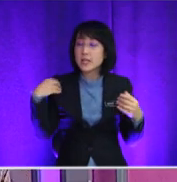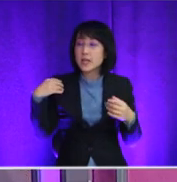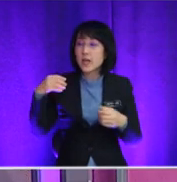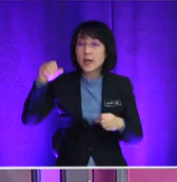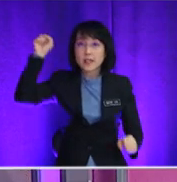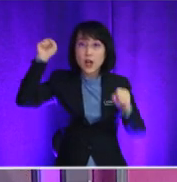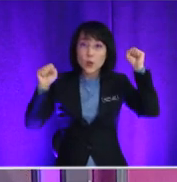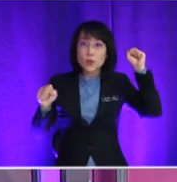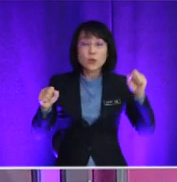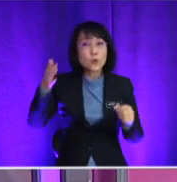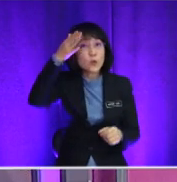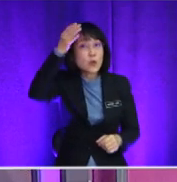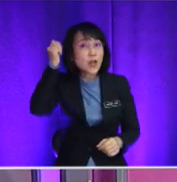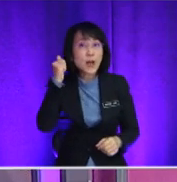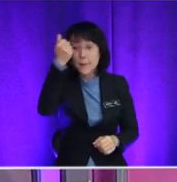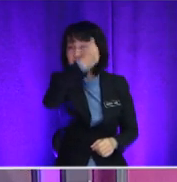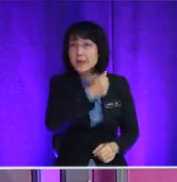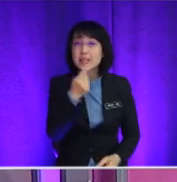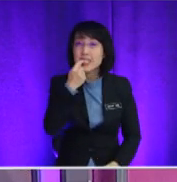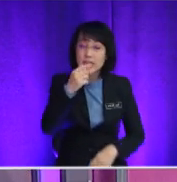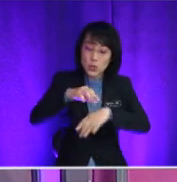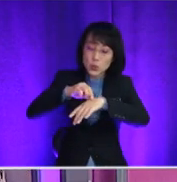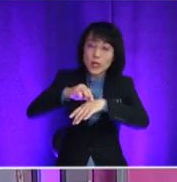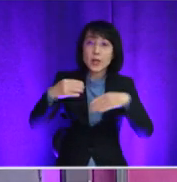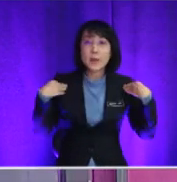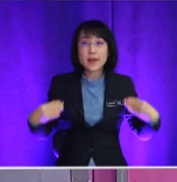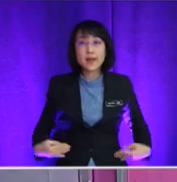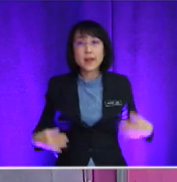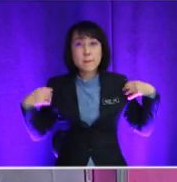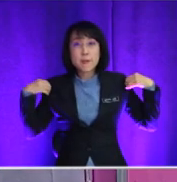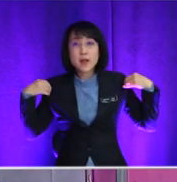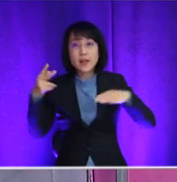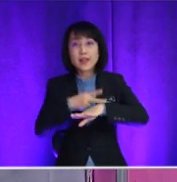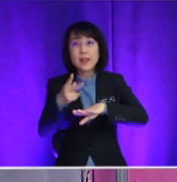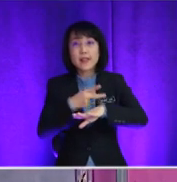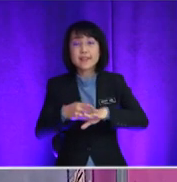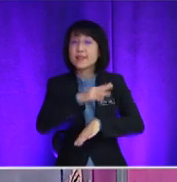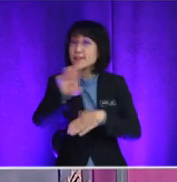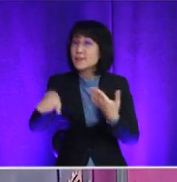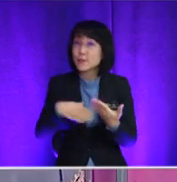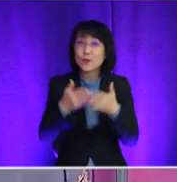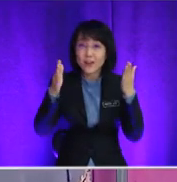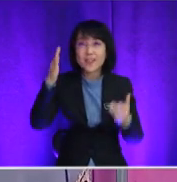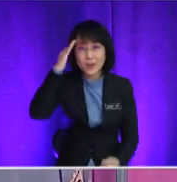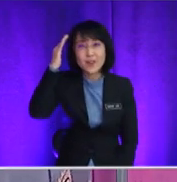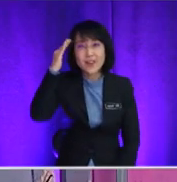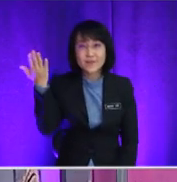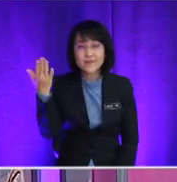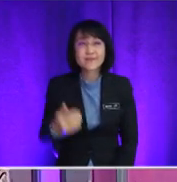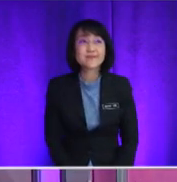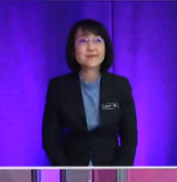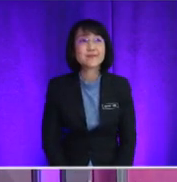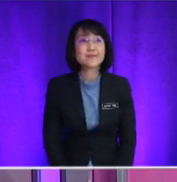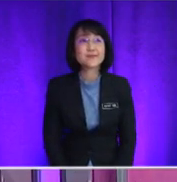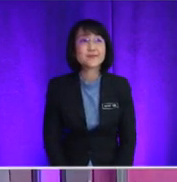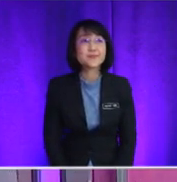gigi kulit badan pakaian nah ini semua yang saya rasa semua orang tahu lah Kenapa Oke